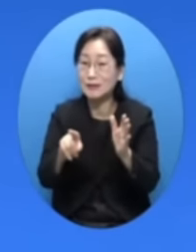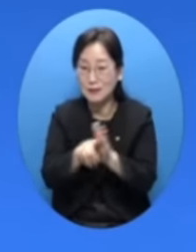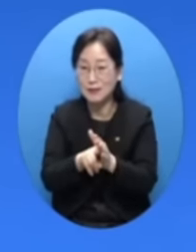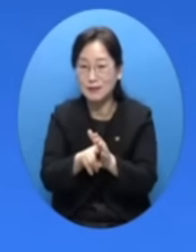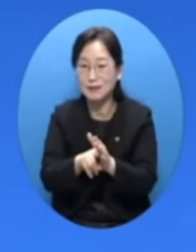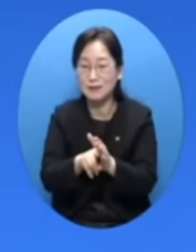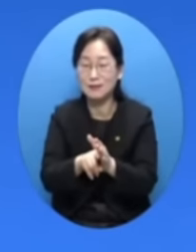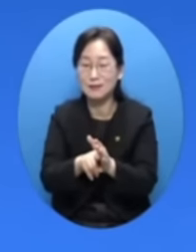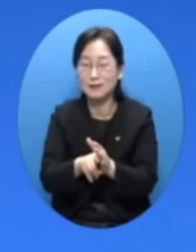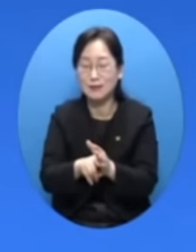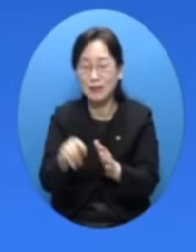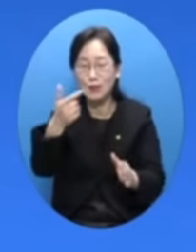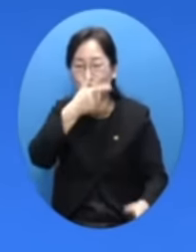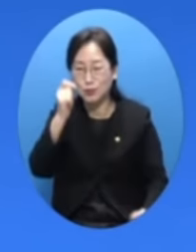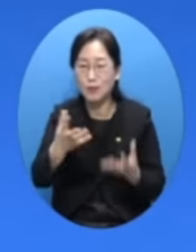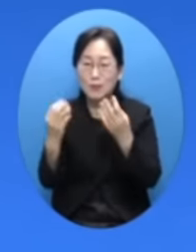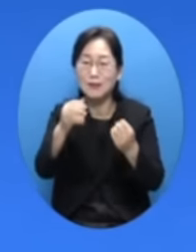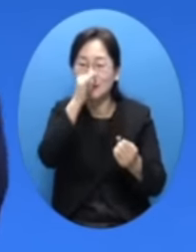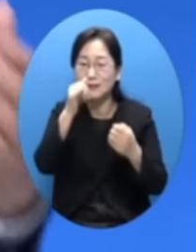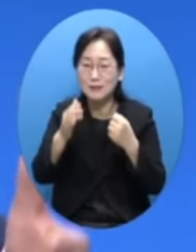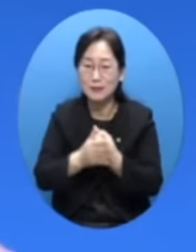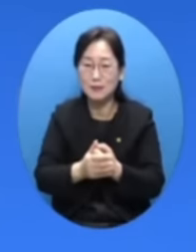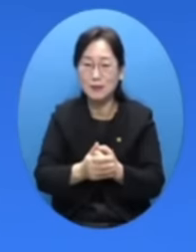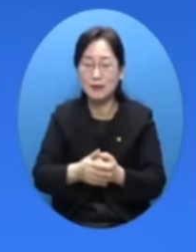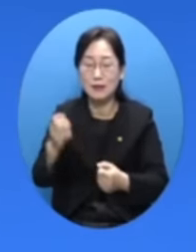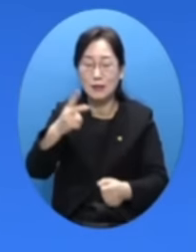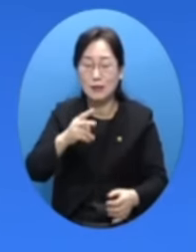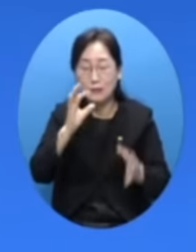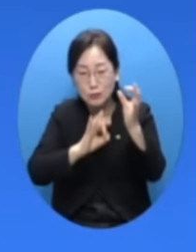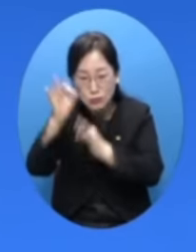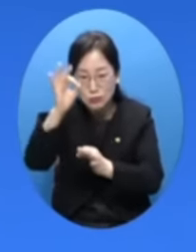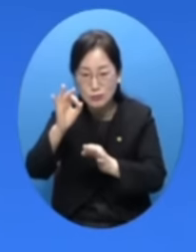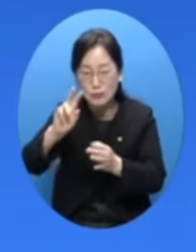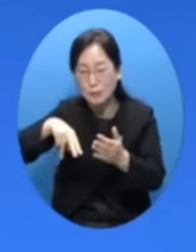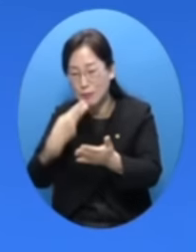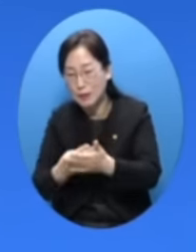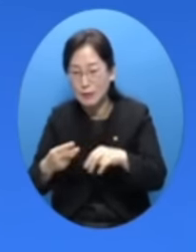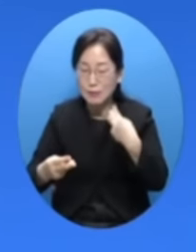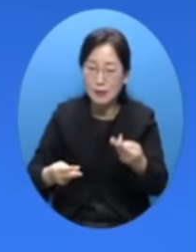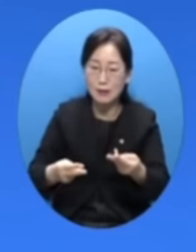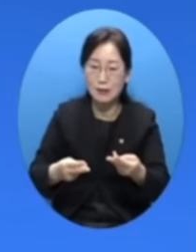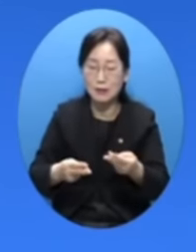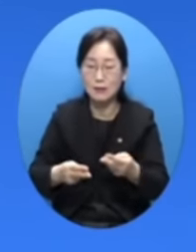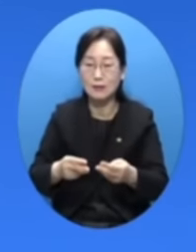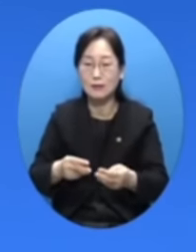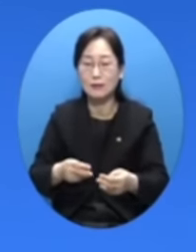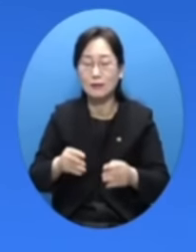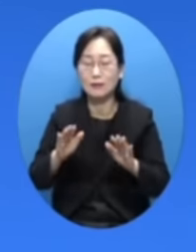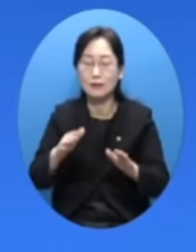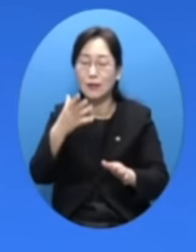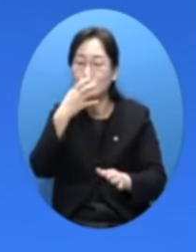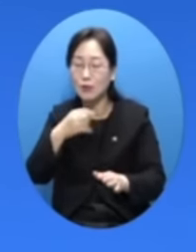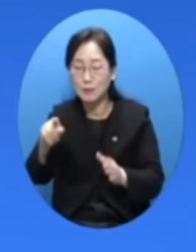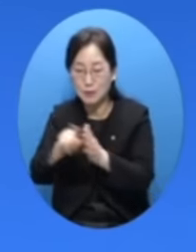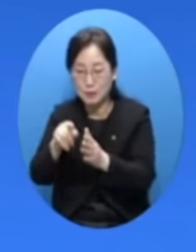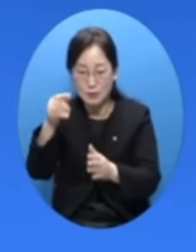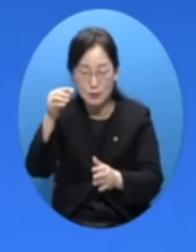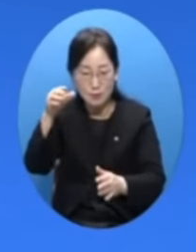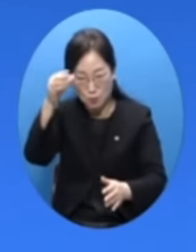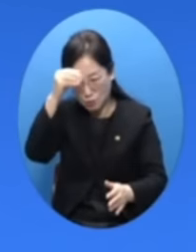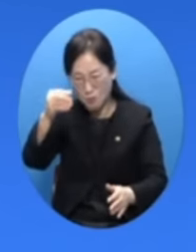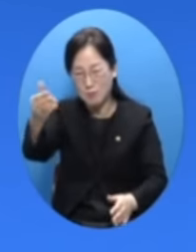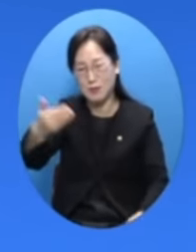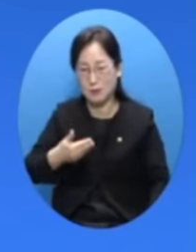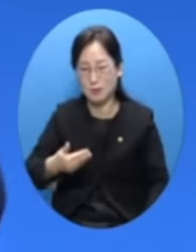내 부족한 점이 많아서 자꾸 실수하고 자꾸 넘어지는데 이제 우리가 아브라함의 믿음을 본받아야 됩니다. 아브라함도